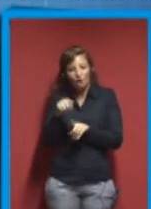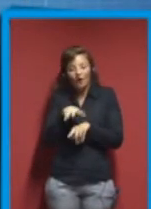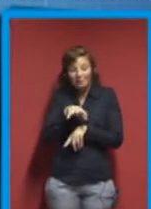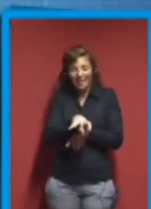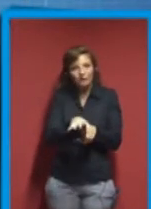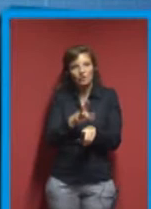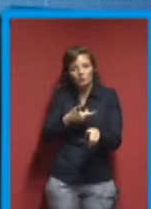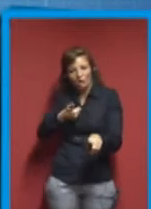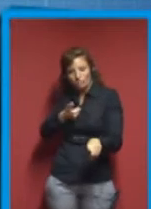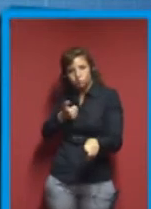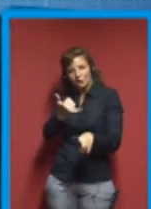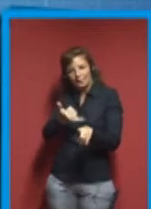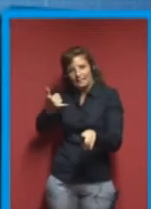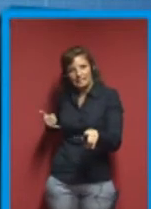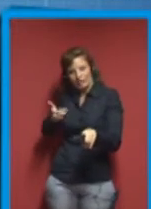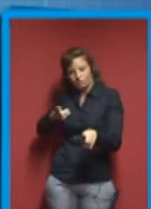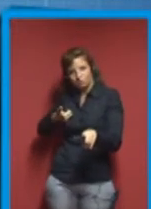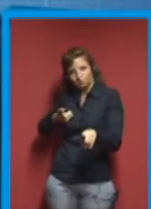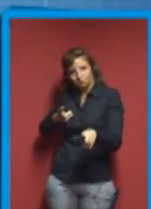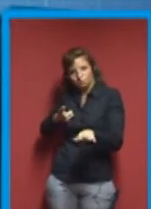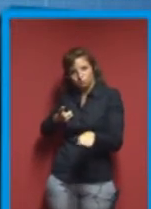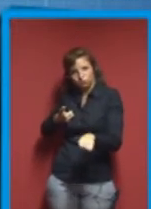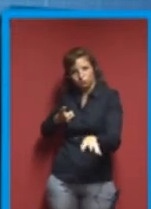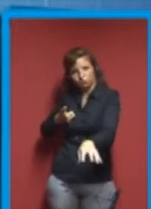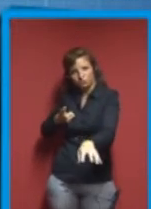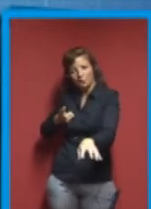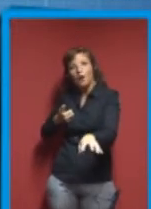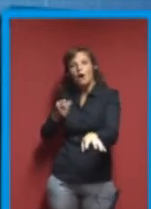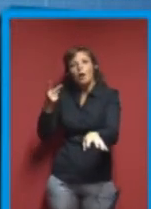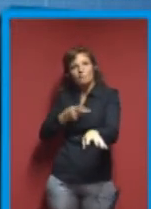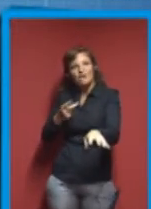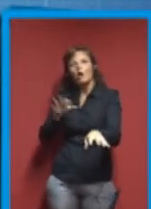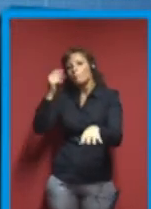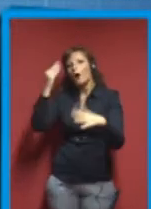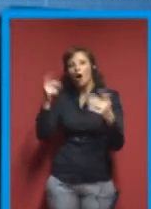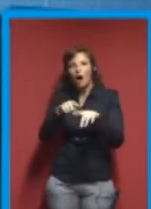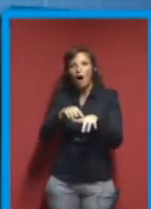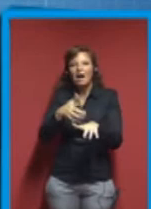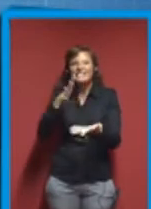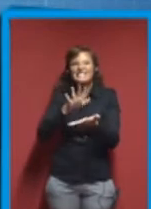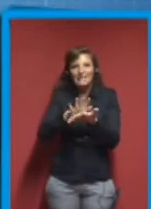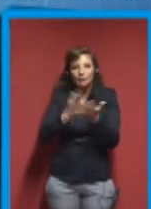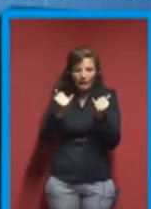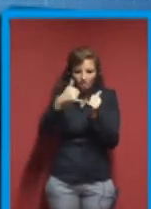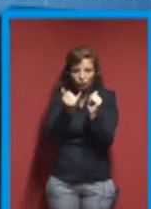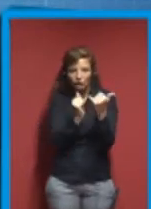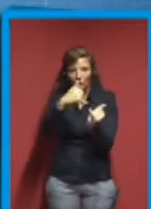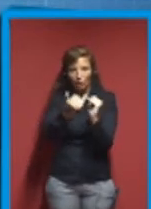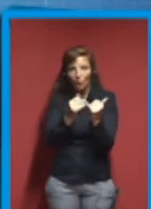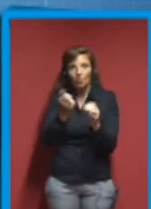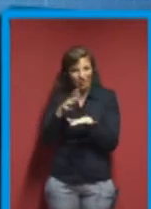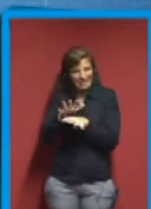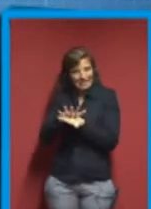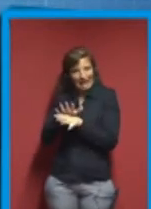controllato a distanza. E è possibile praticamente andare a stampare questi circuiti e metterli su